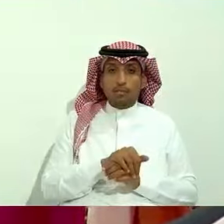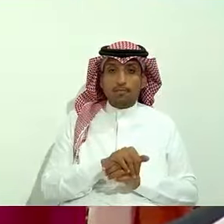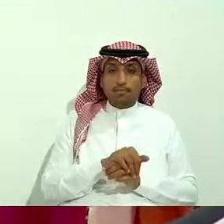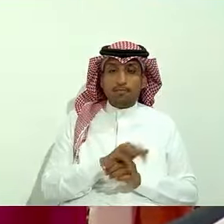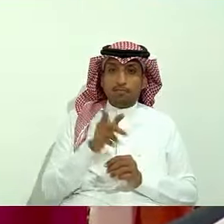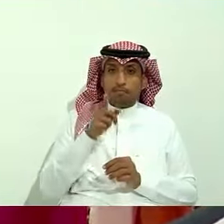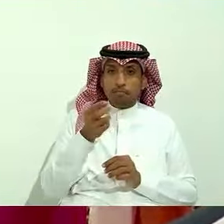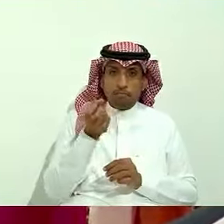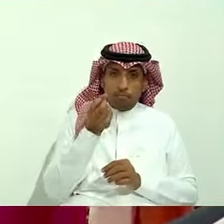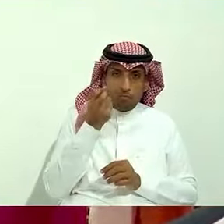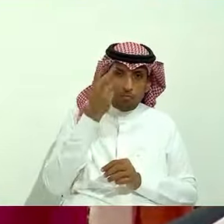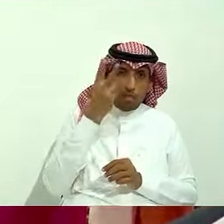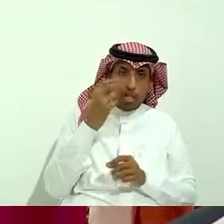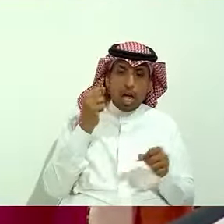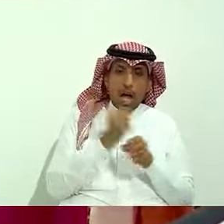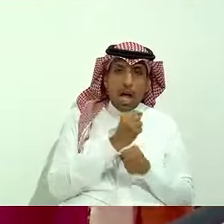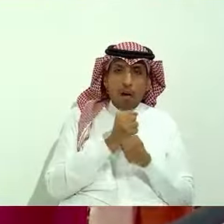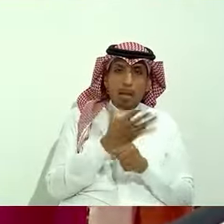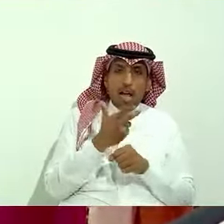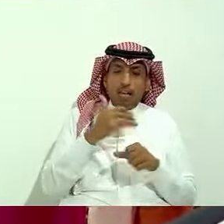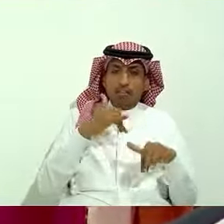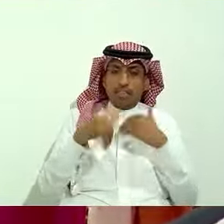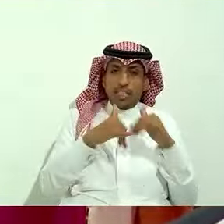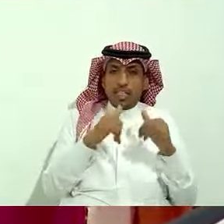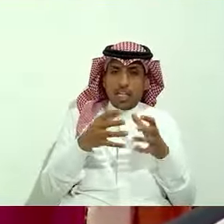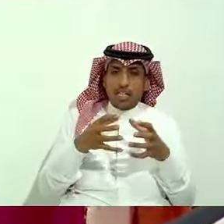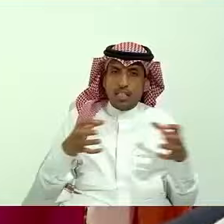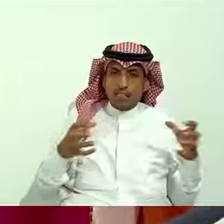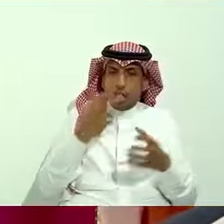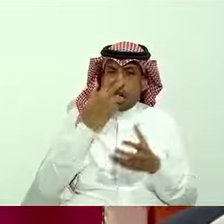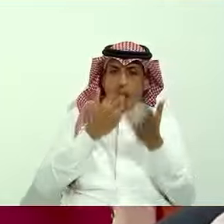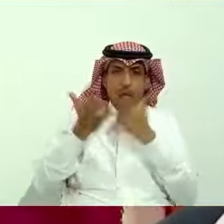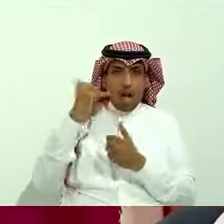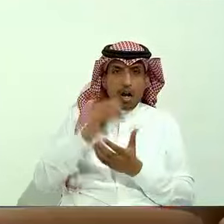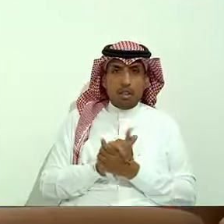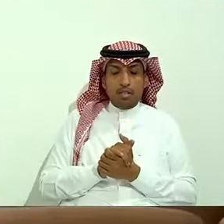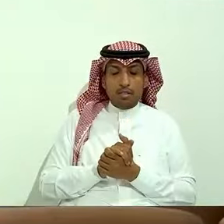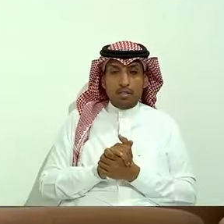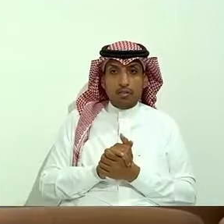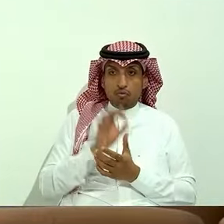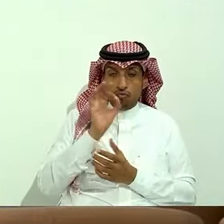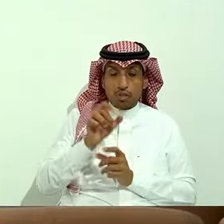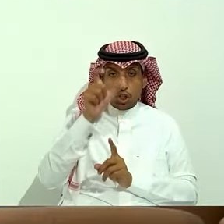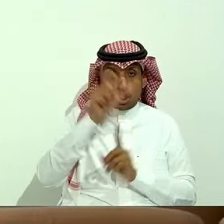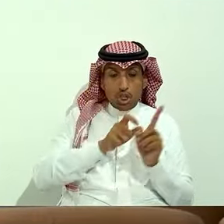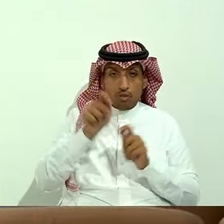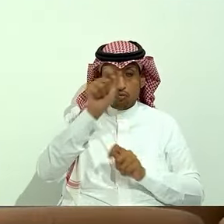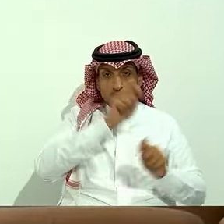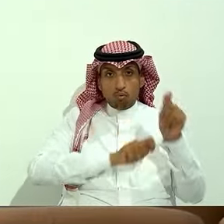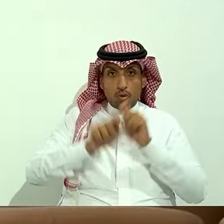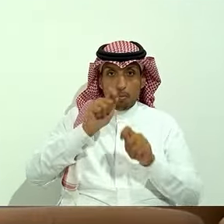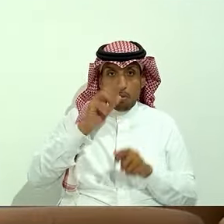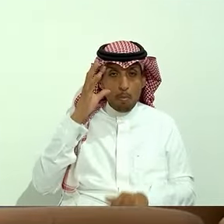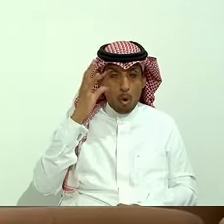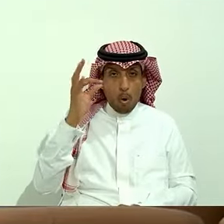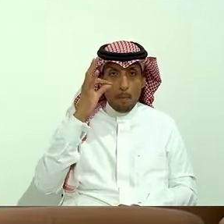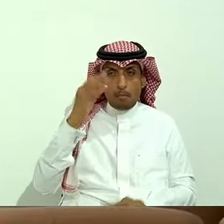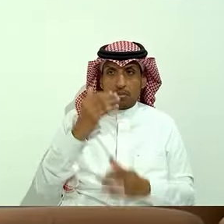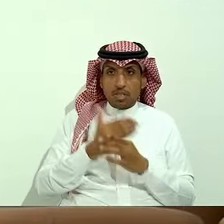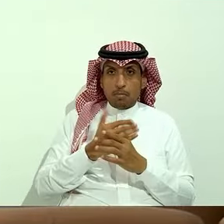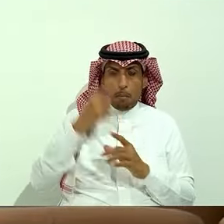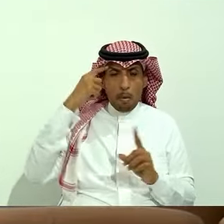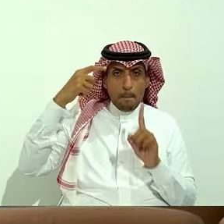وجهة نظر وطريقة لتحليل الإرث. أعتقد المصمم المبدع فعلا عشان يقدر يميز نفسه